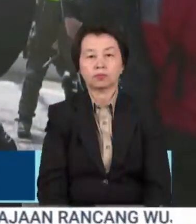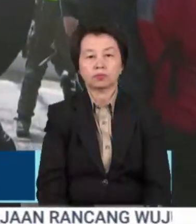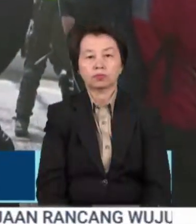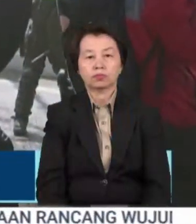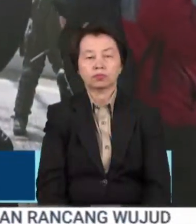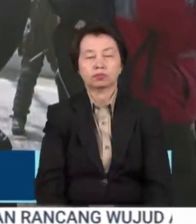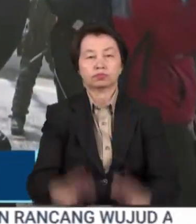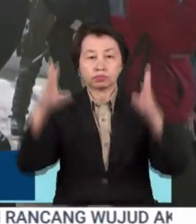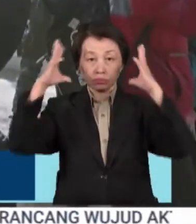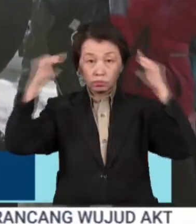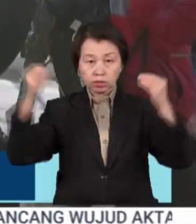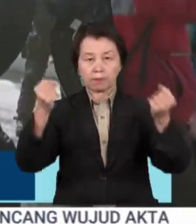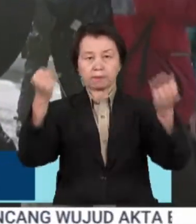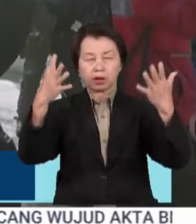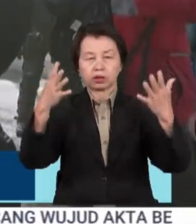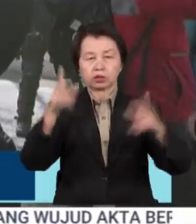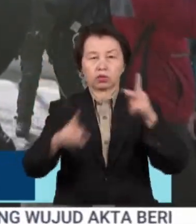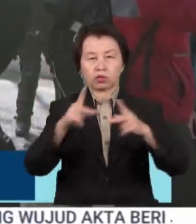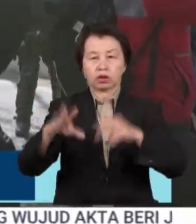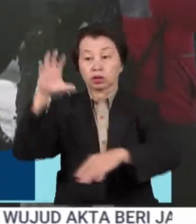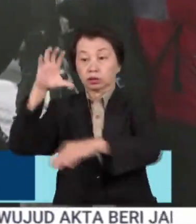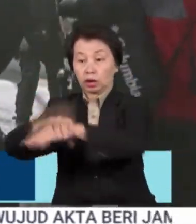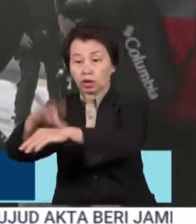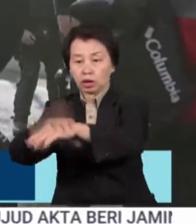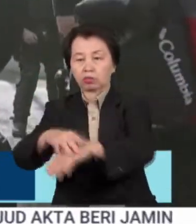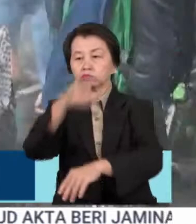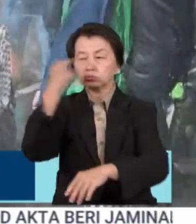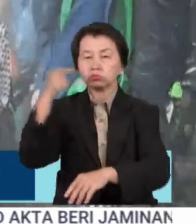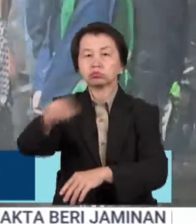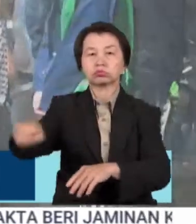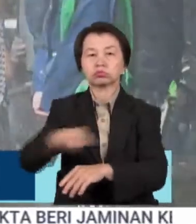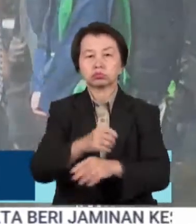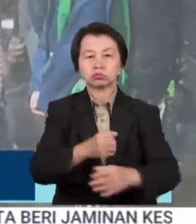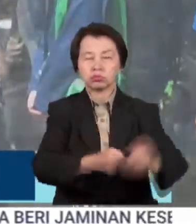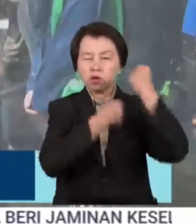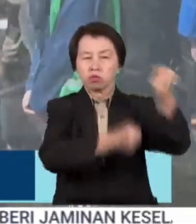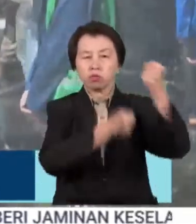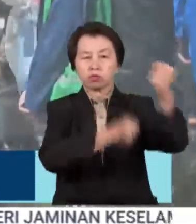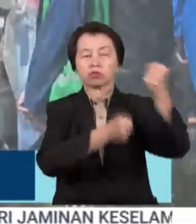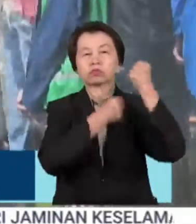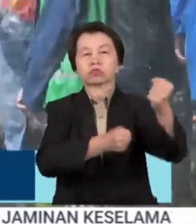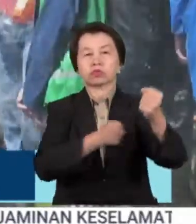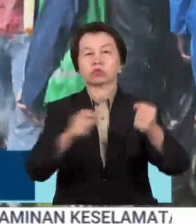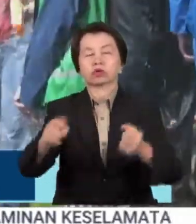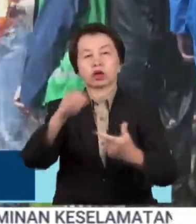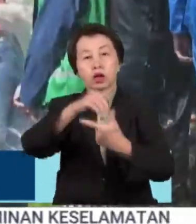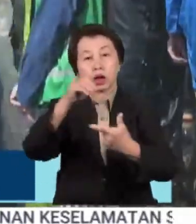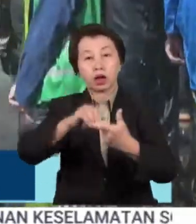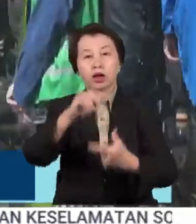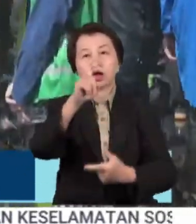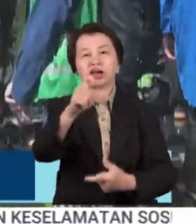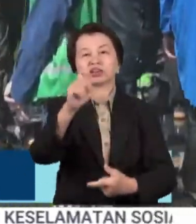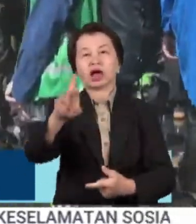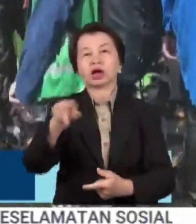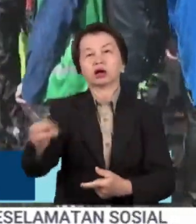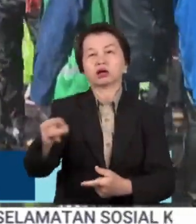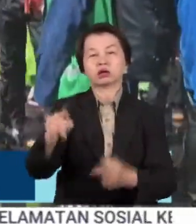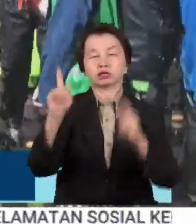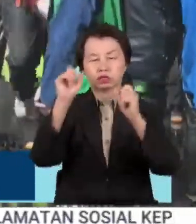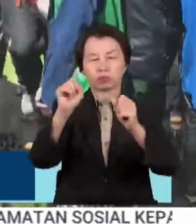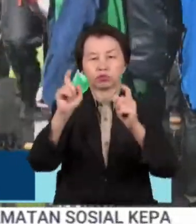Di Belanda, ribuan aktivis ditahan ketika protes kumpulan iklim Extinction Rebellion atau XR pada